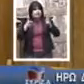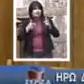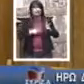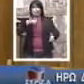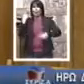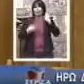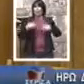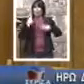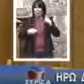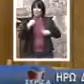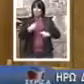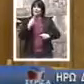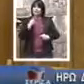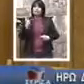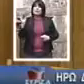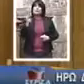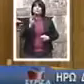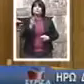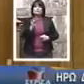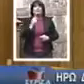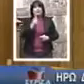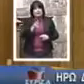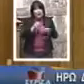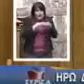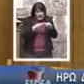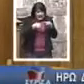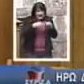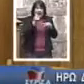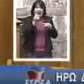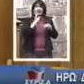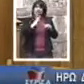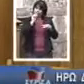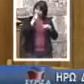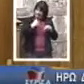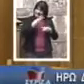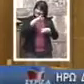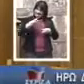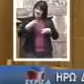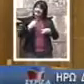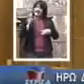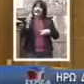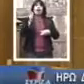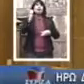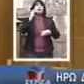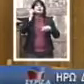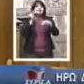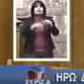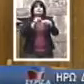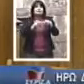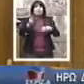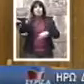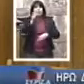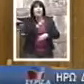αντιδρούμε, ζητώντας από όλες τις θεωρούμενες από εσάς μειοψηφίες του Κοινοβουλίου να κάνουν το ίδιο και να πάμε σε ονομαστική ψηφοφορία, ώστε να